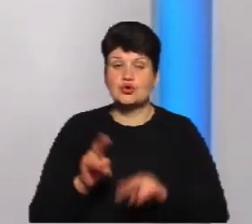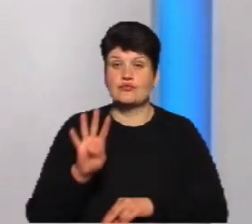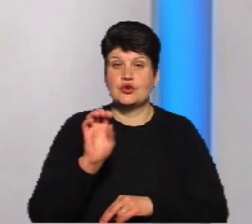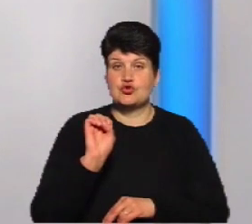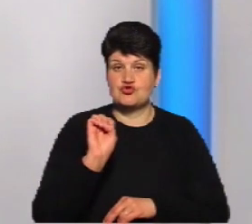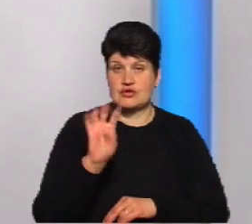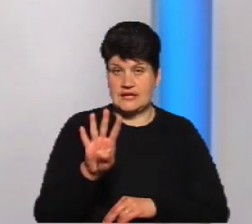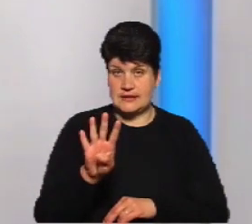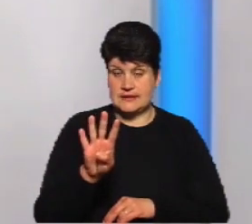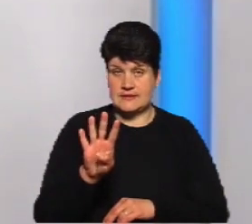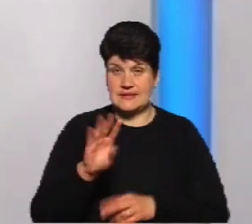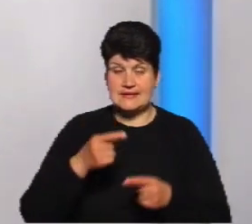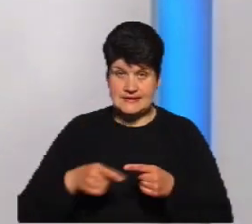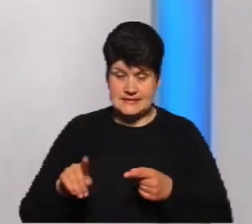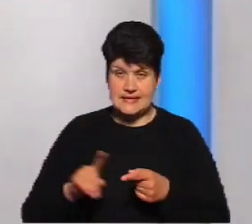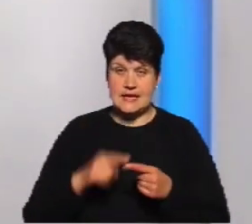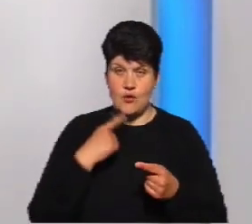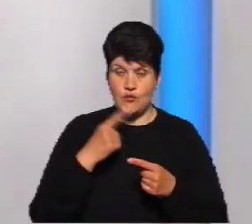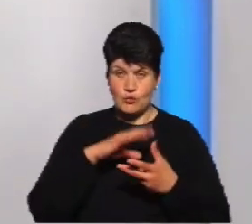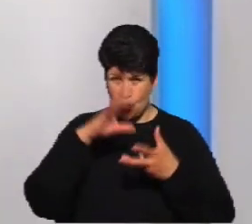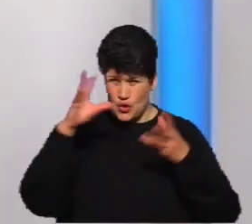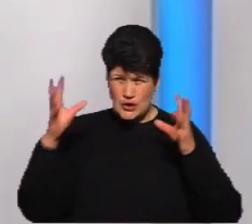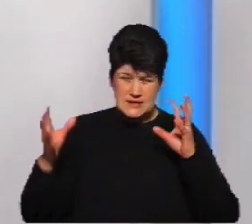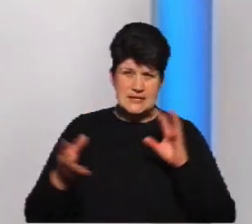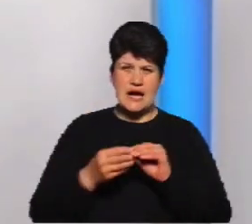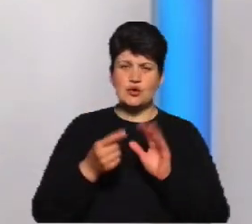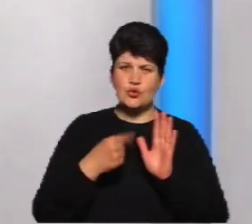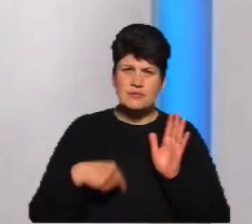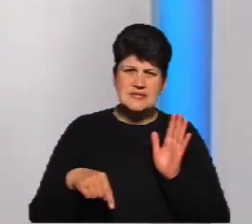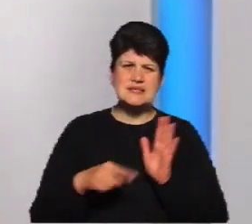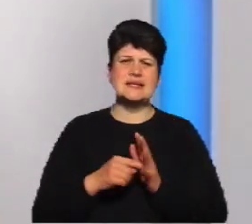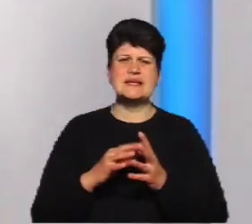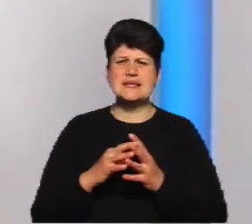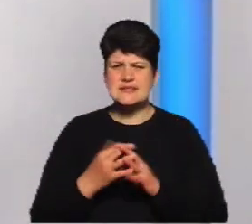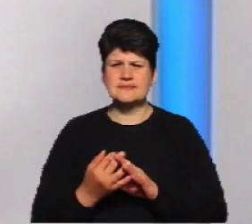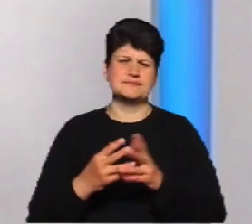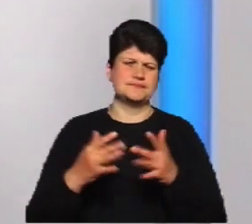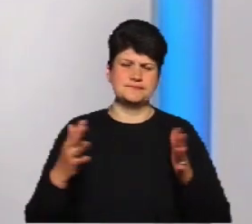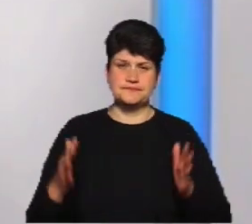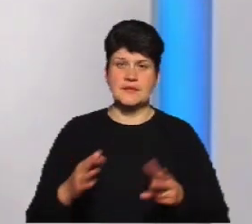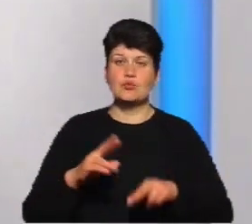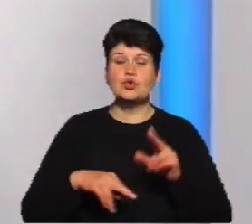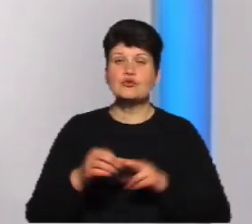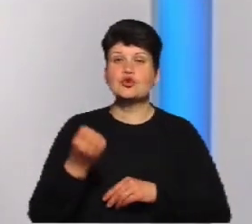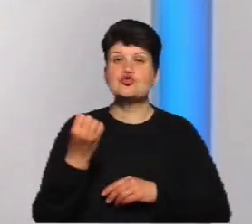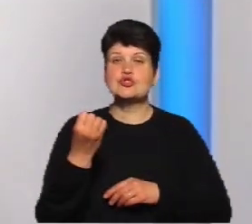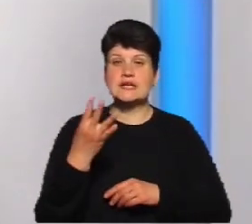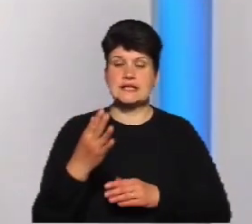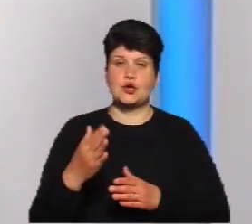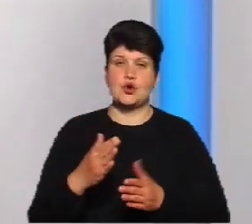ж я мову веду про загальноміські, загальноселищні очисні. Так, звичайно. Збудовано 14 очисних